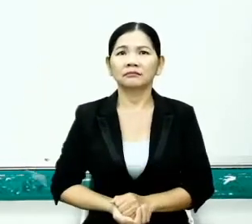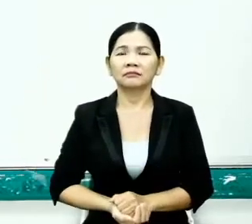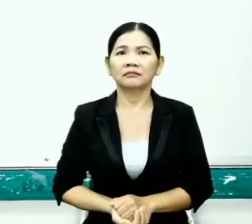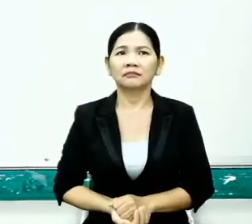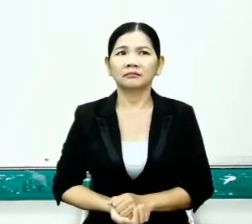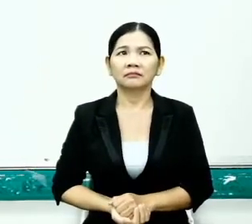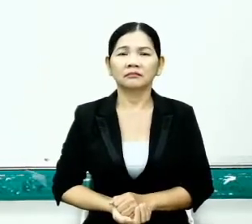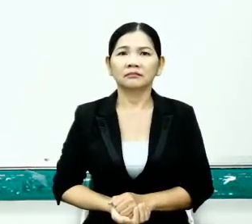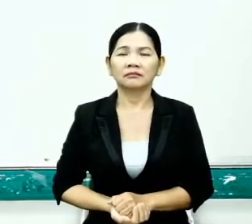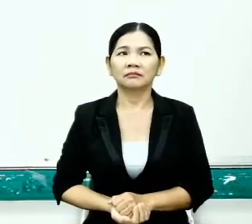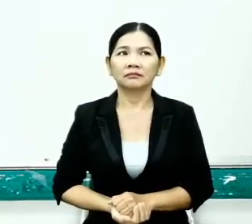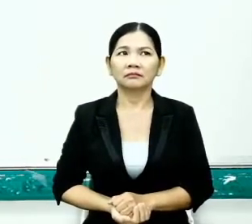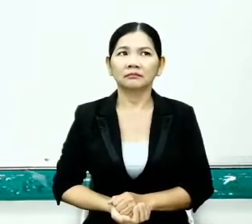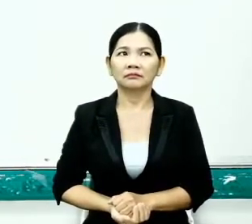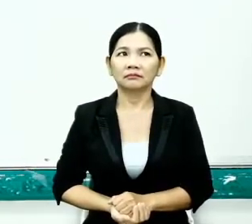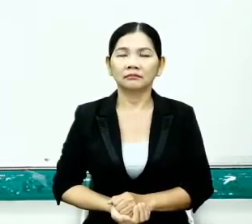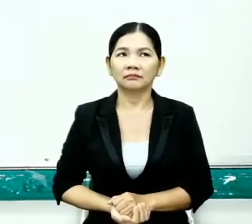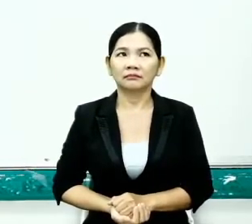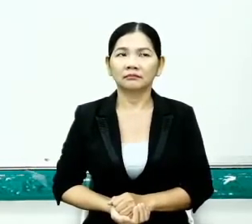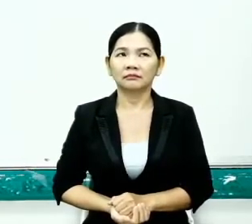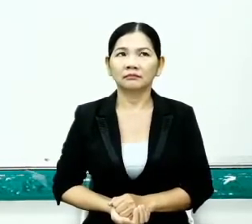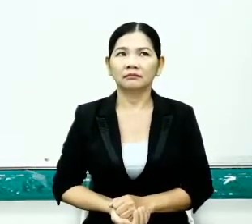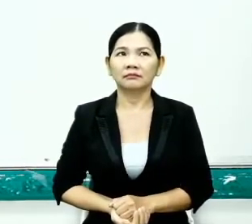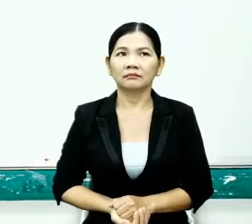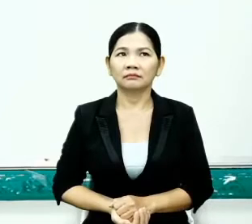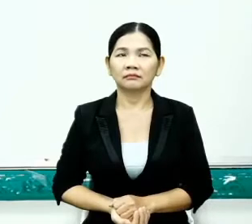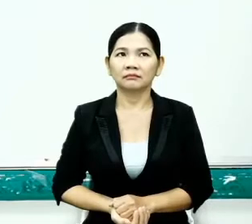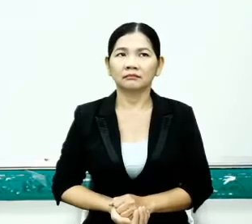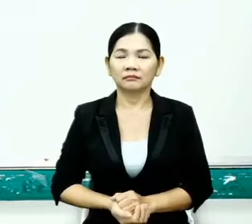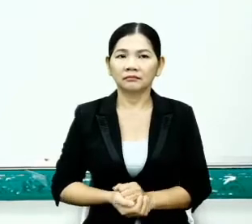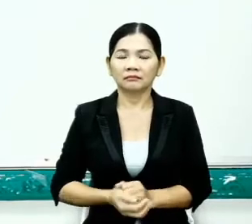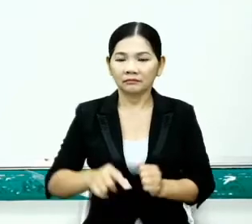ចៃចាបន្ត